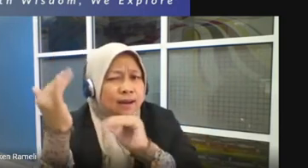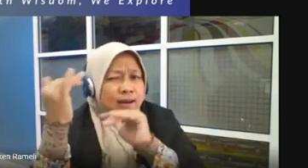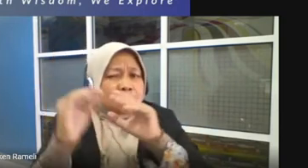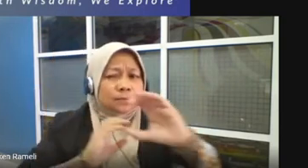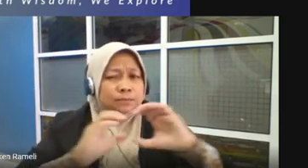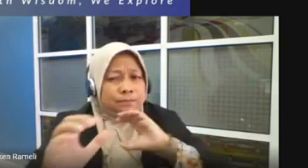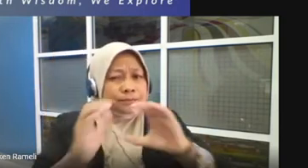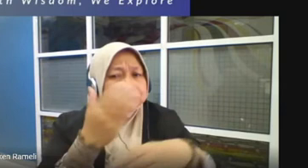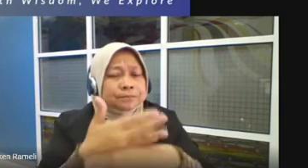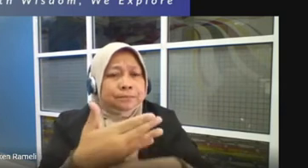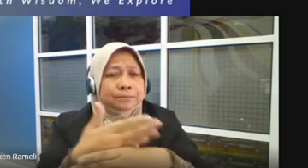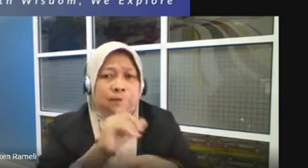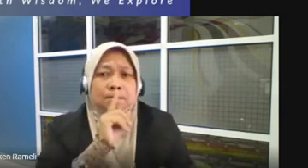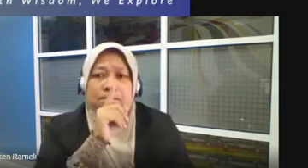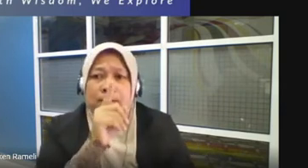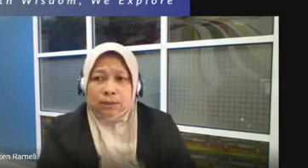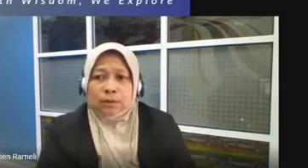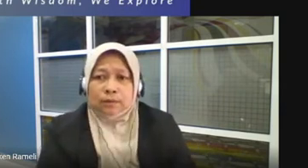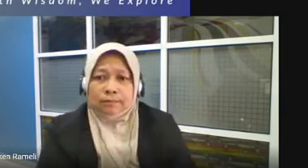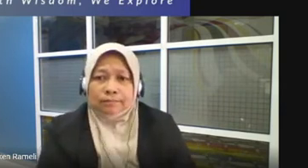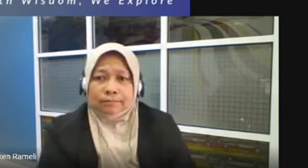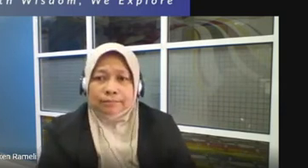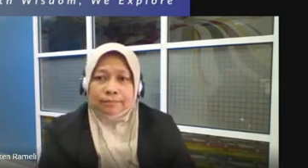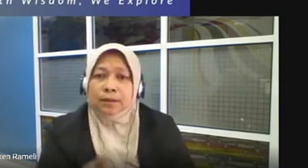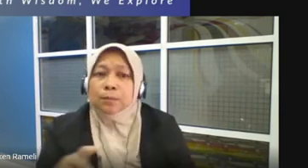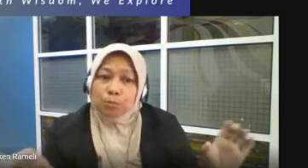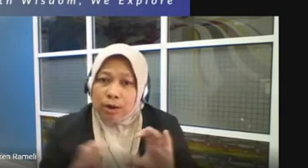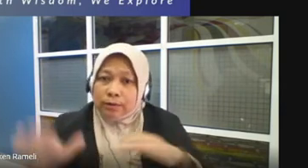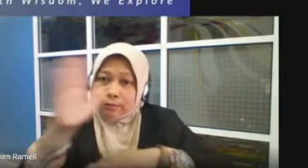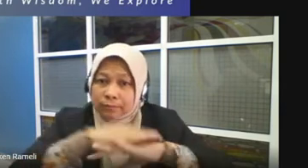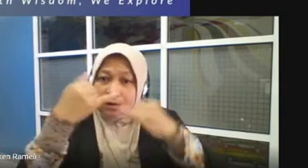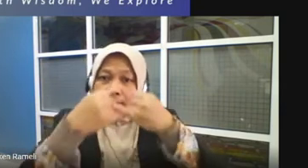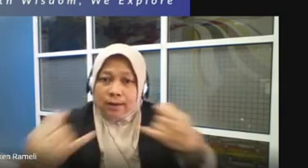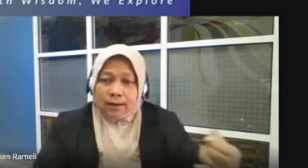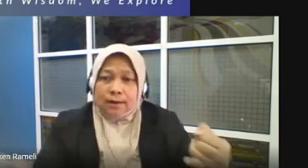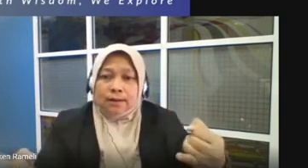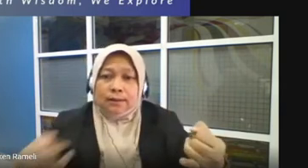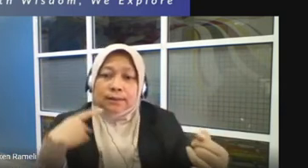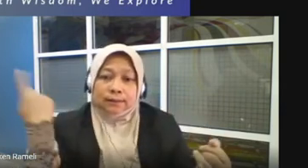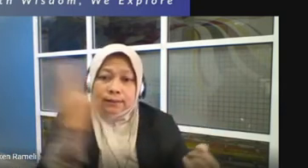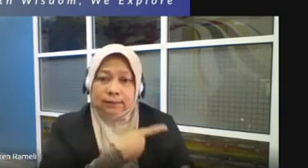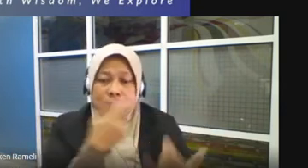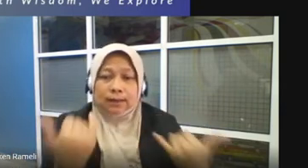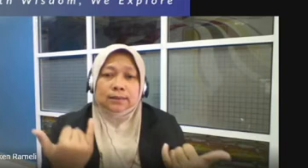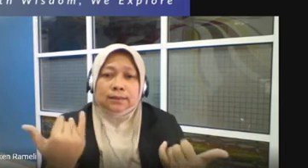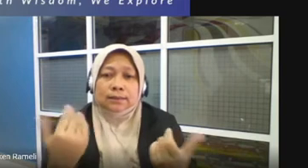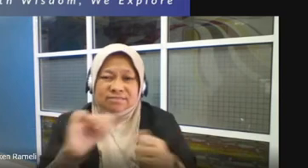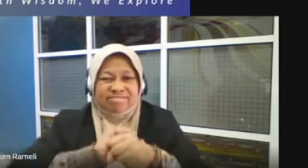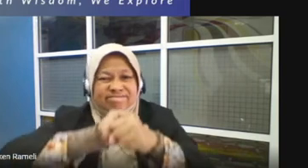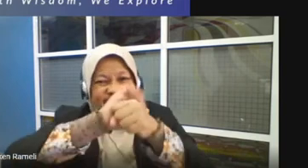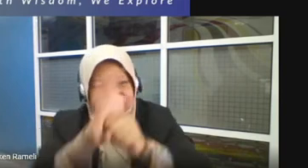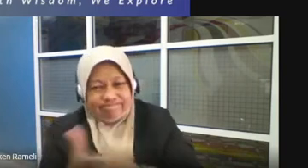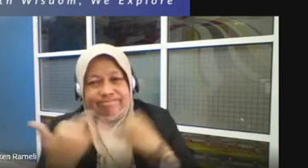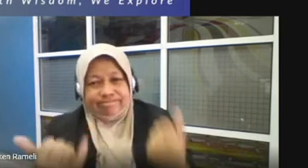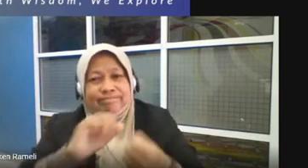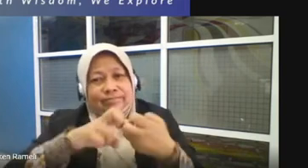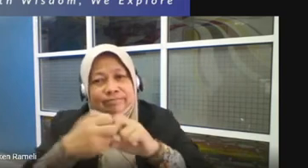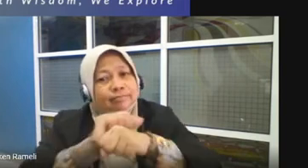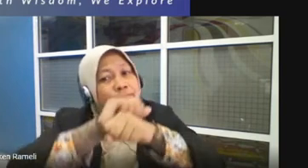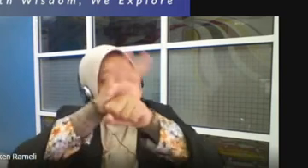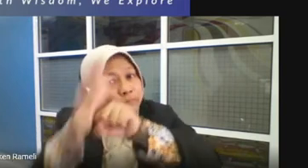saya pada hari ini walaupun dilakukan secara online dalam keadaan kita menghadapi era pandemik